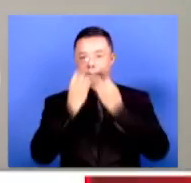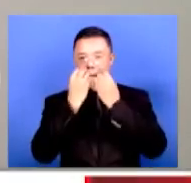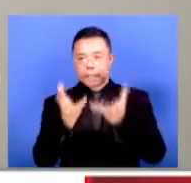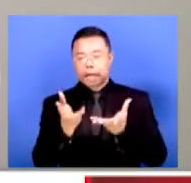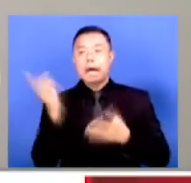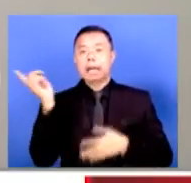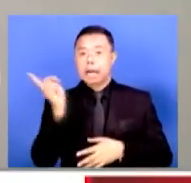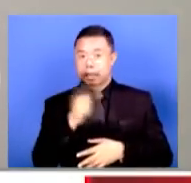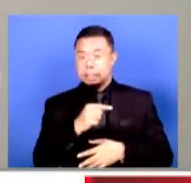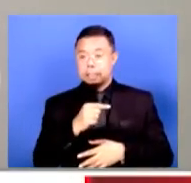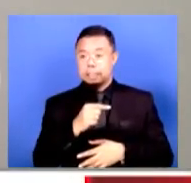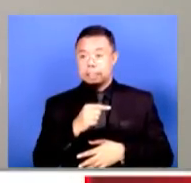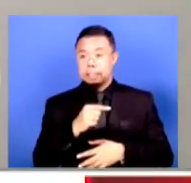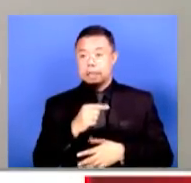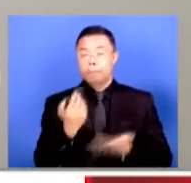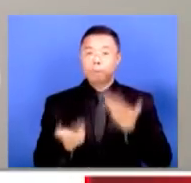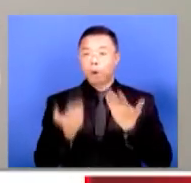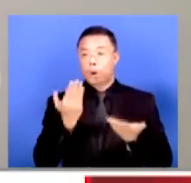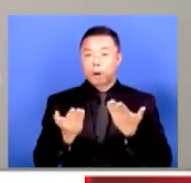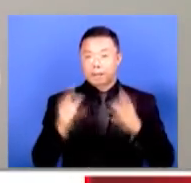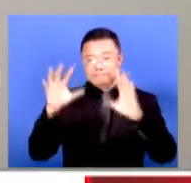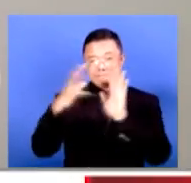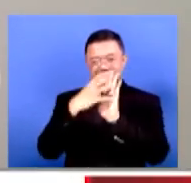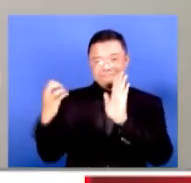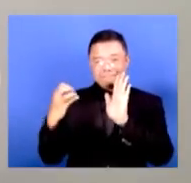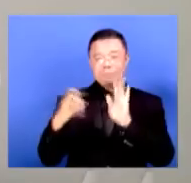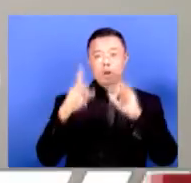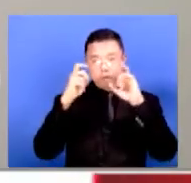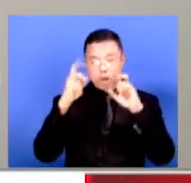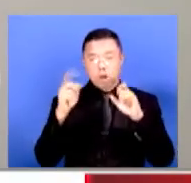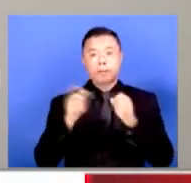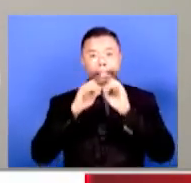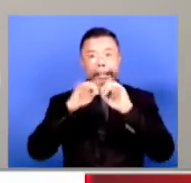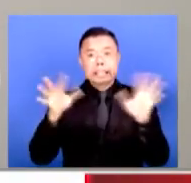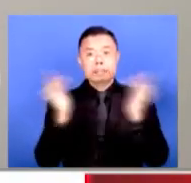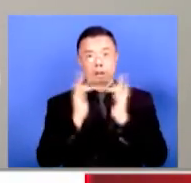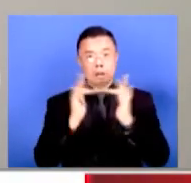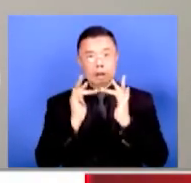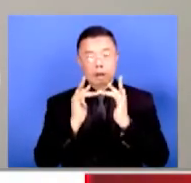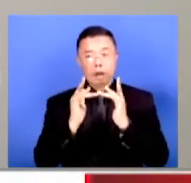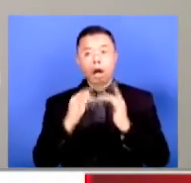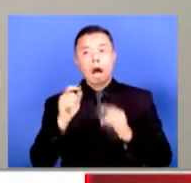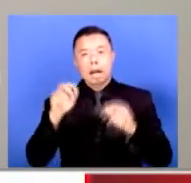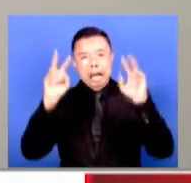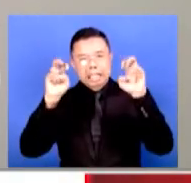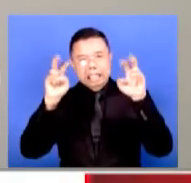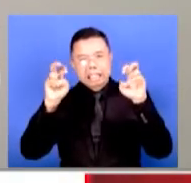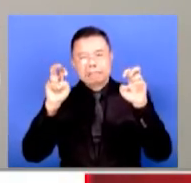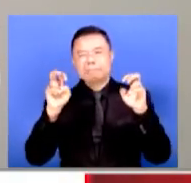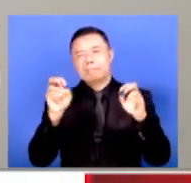Mengklarifikasi dari mungkin capture foto yang beredar di medsos dengan caption yang